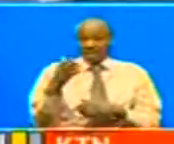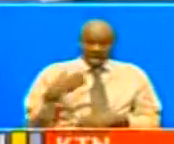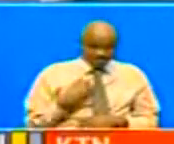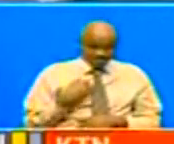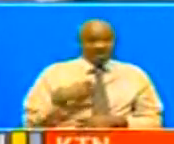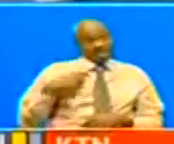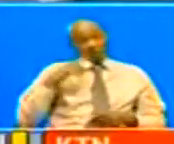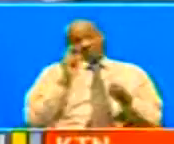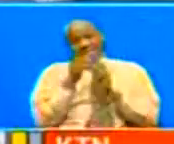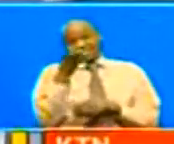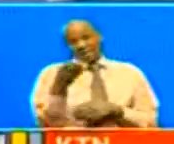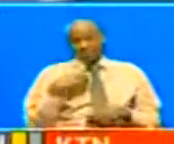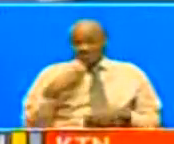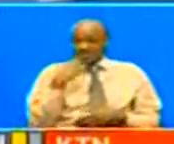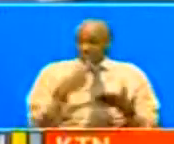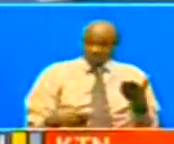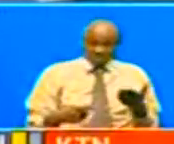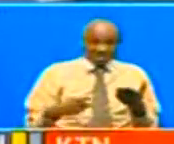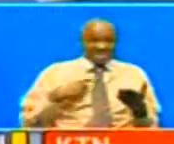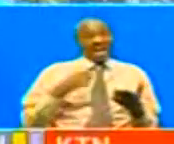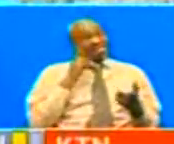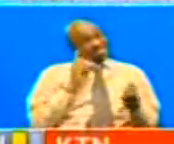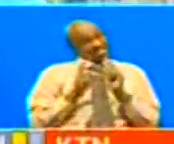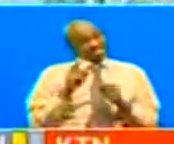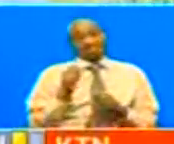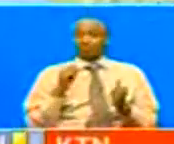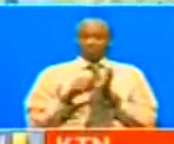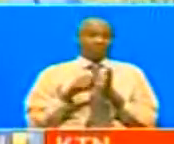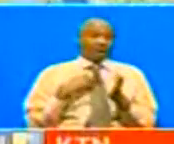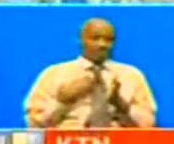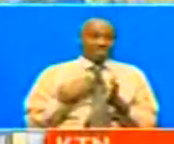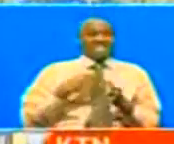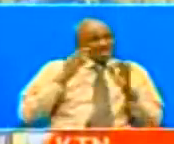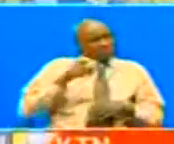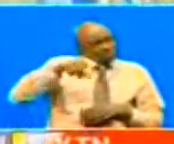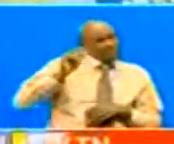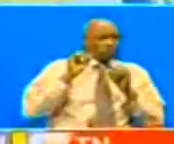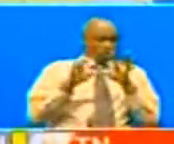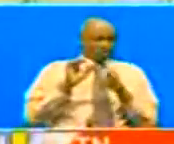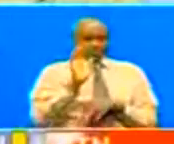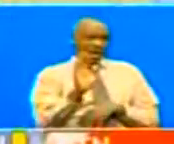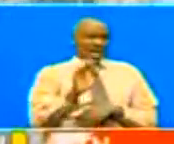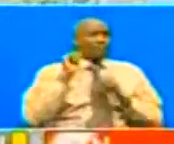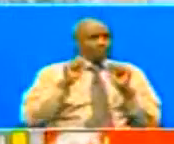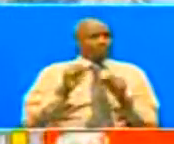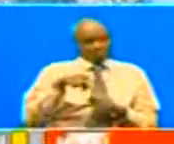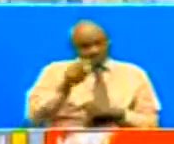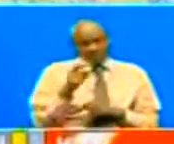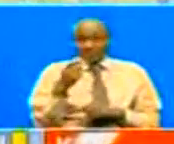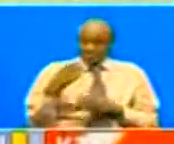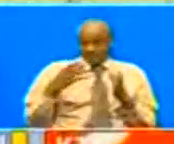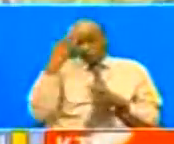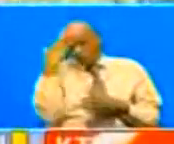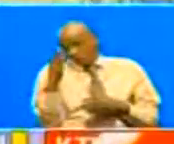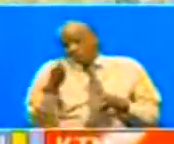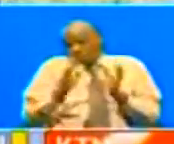probably the athletics and unfortunately the athletics in Kenya. Lakini je, kama alikuwa mkufunzi wa Chepto basi weje hakufahamu mienendo